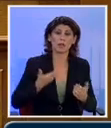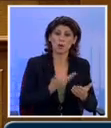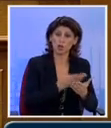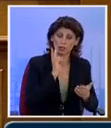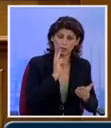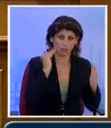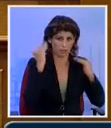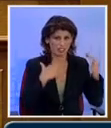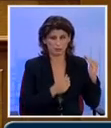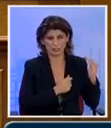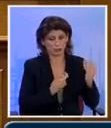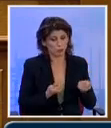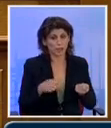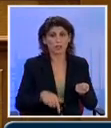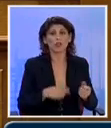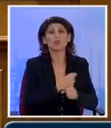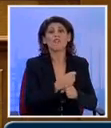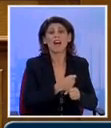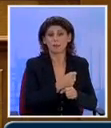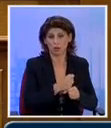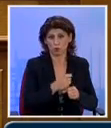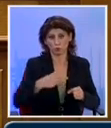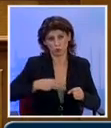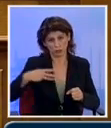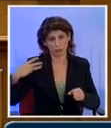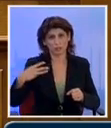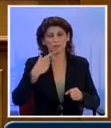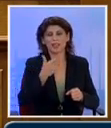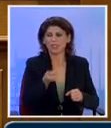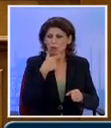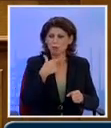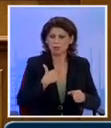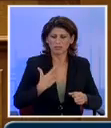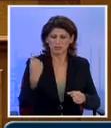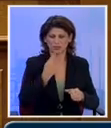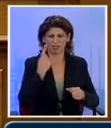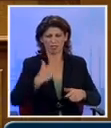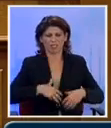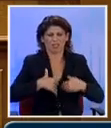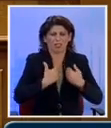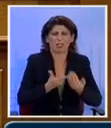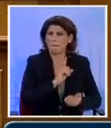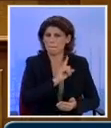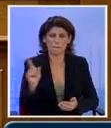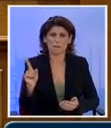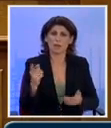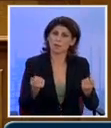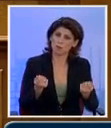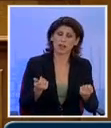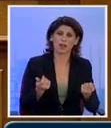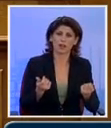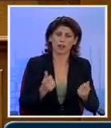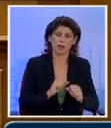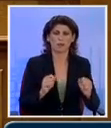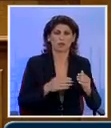έκανε εδώ είναι το φάρμακο, η Δραμαμίνη, για την αυτεία που προκάλεσε η απότομη